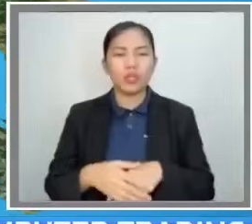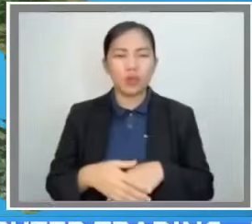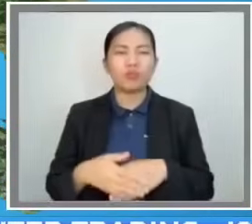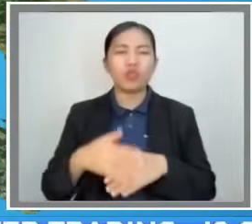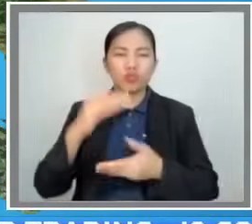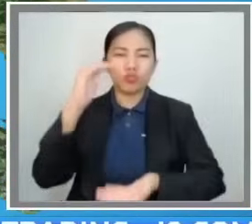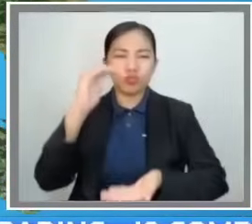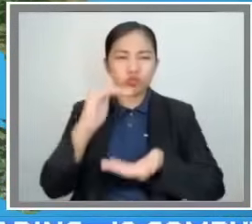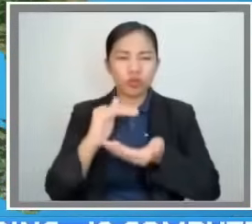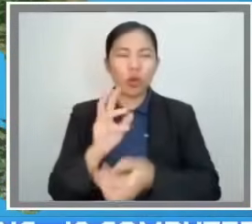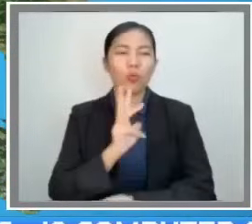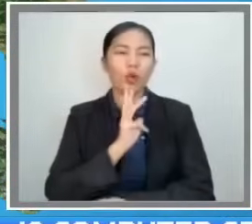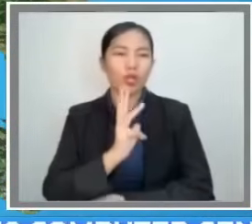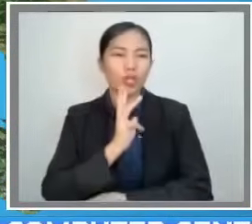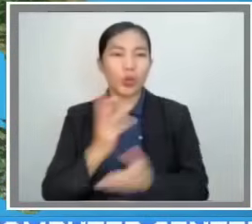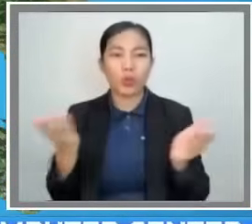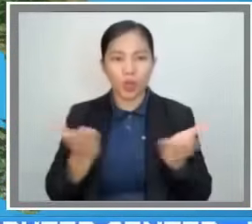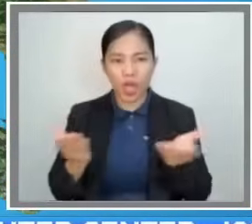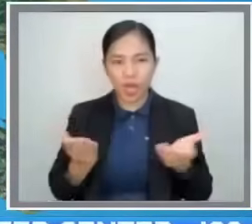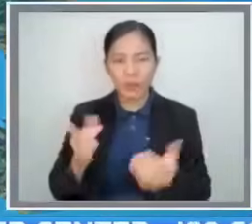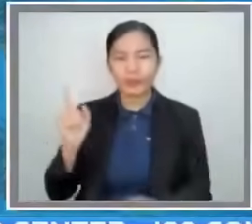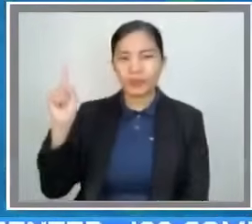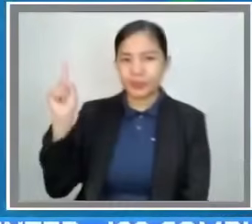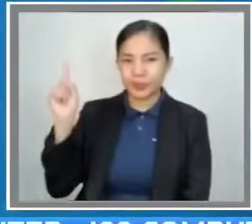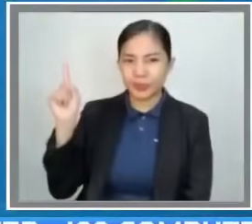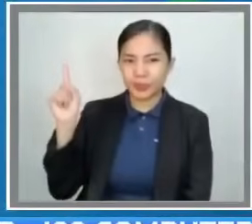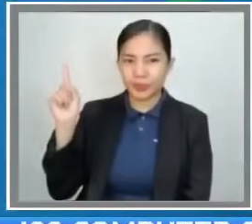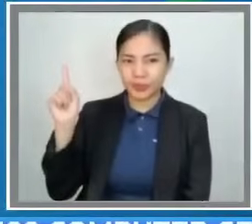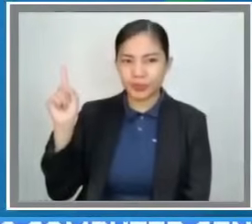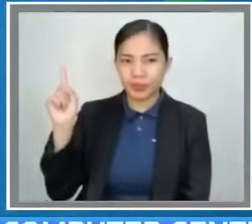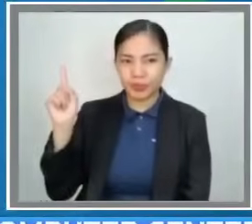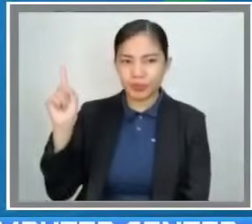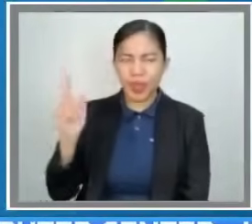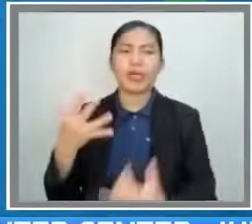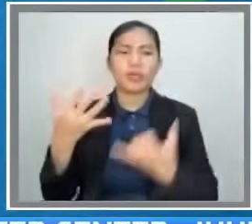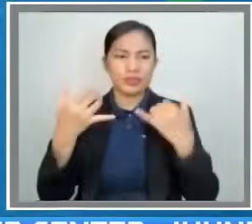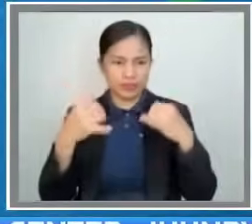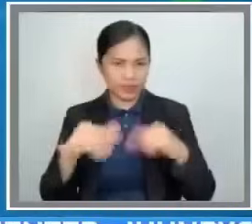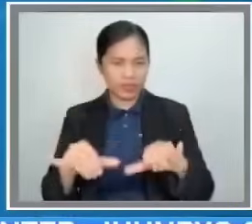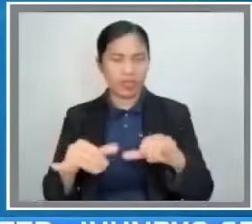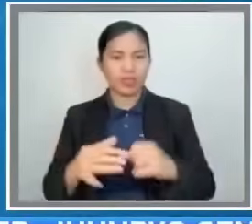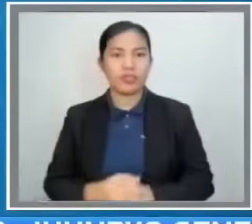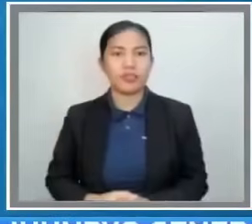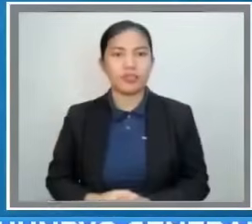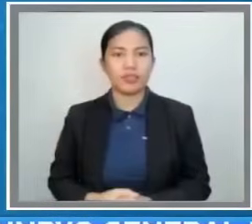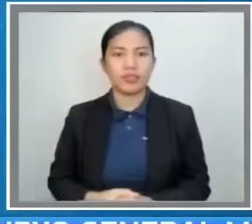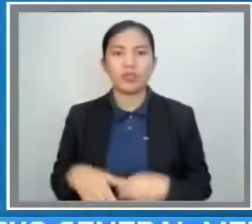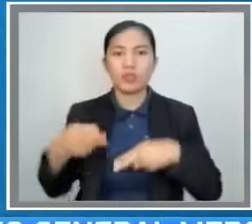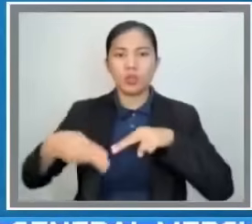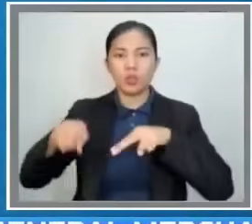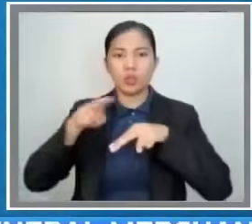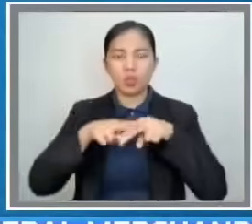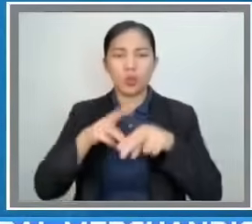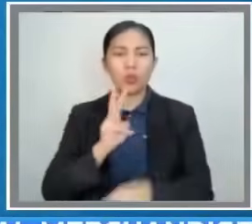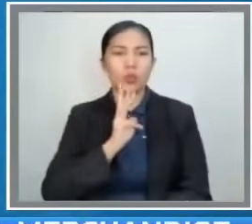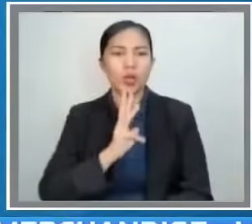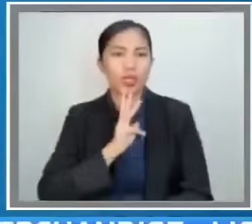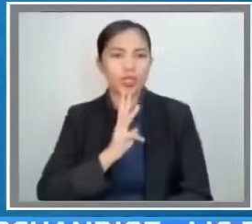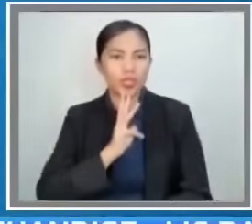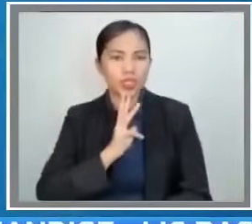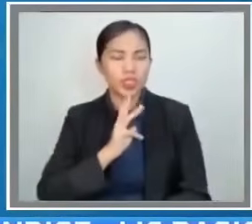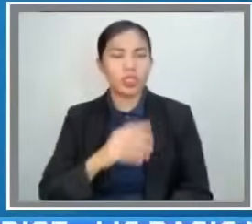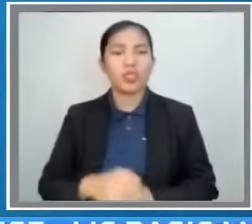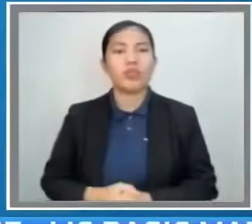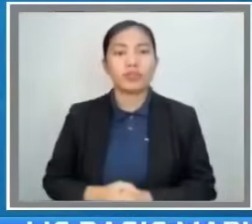at Caliraya Reservoir. Nananatiling may chance ang tumaas ang antas ng tubig sa mga pangunahing reservoir sa Luzon dahil